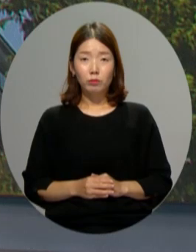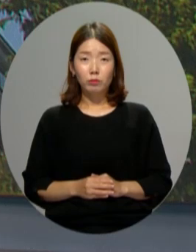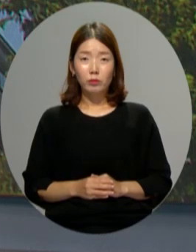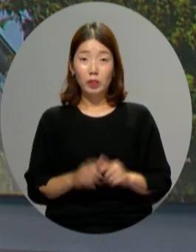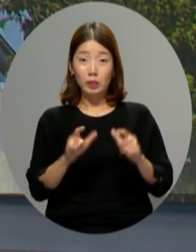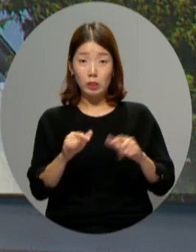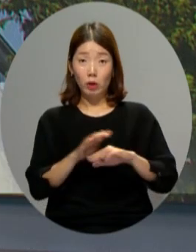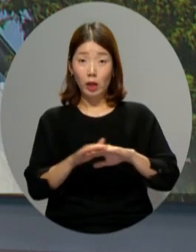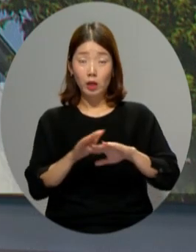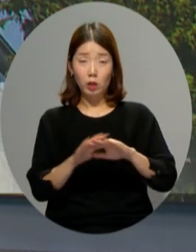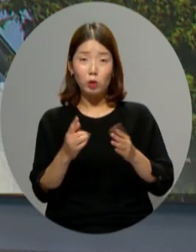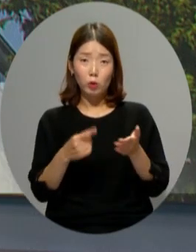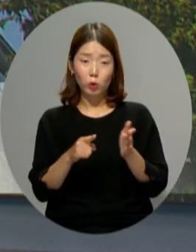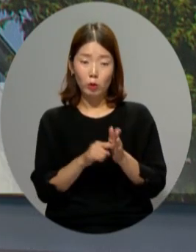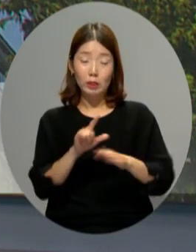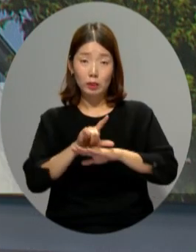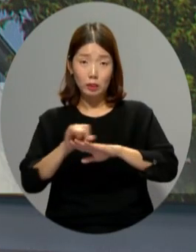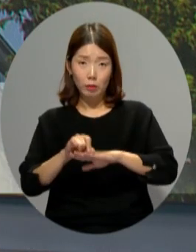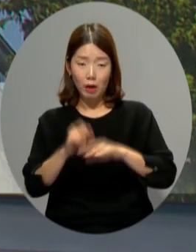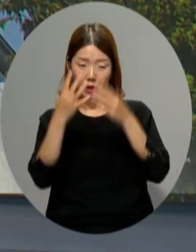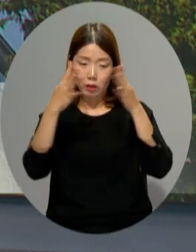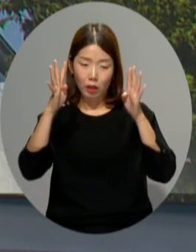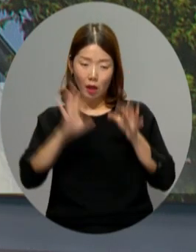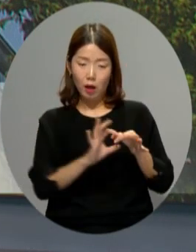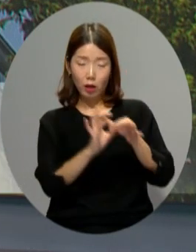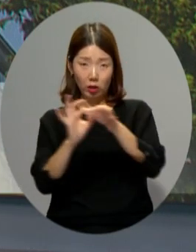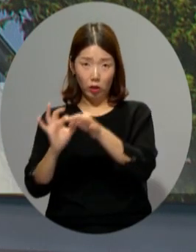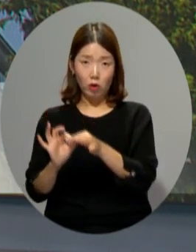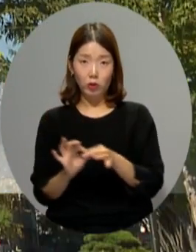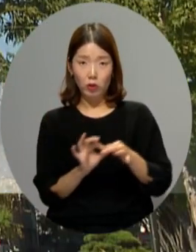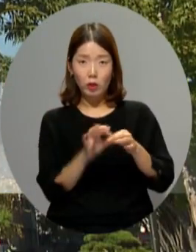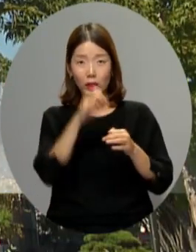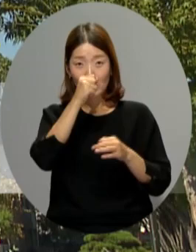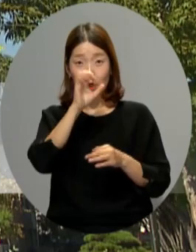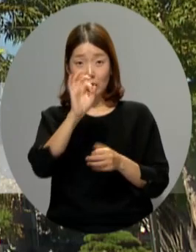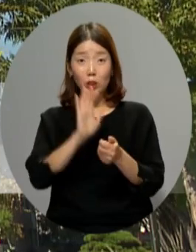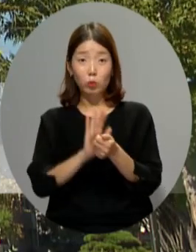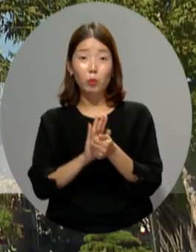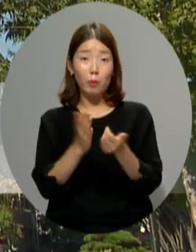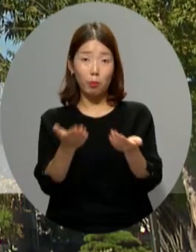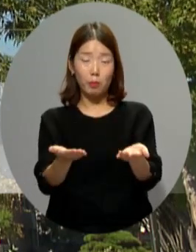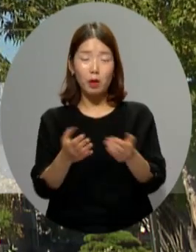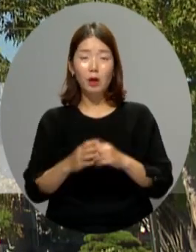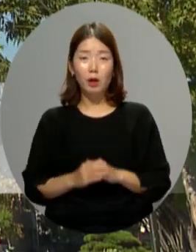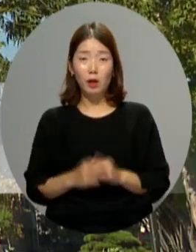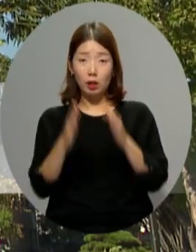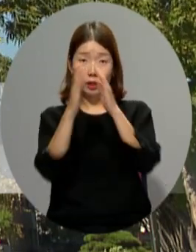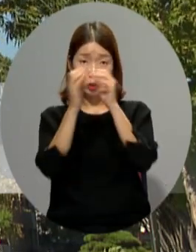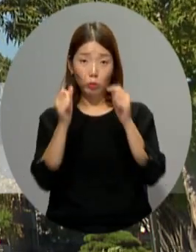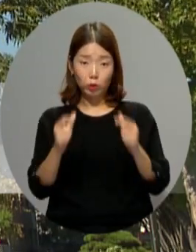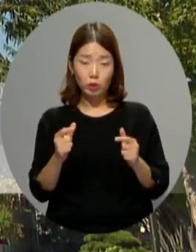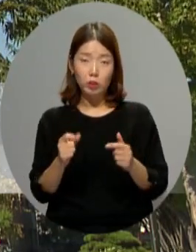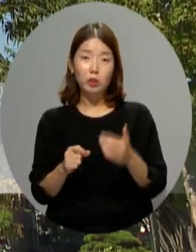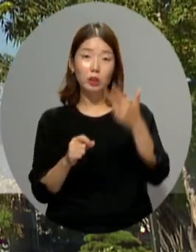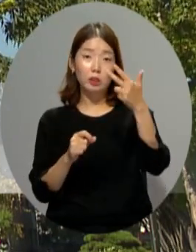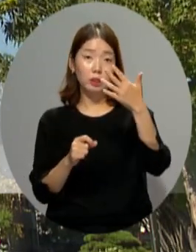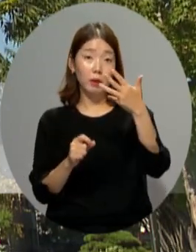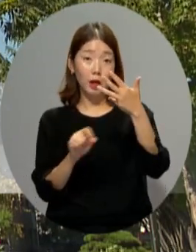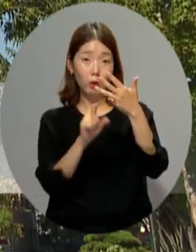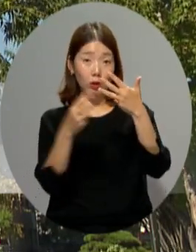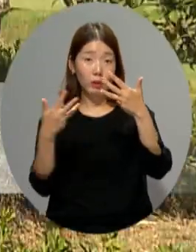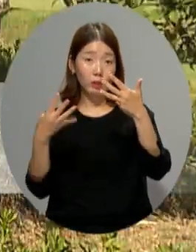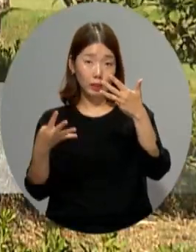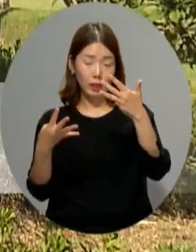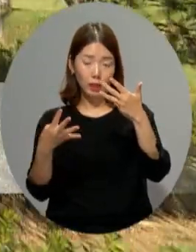지역 현안 해결을 위한 지자체와 대학 연계 컨소시엄에 예산이 지원됩니다. 전라북도는 다음 달 4일까지